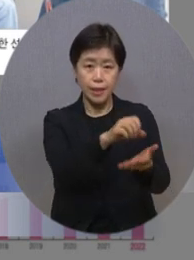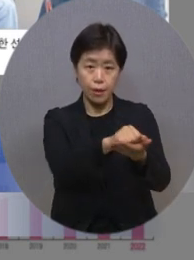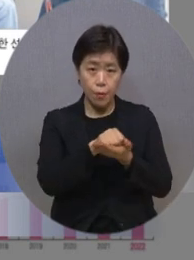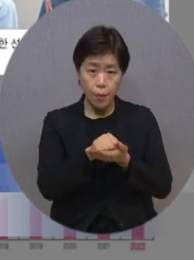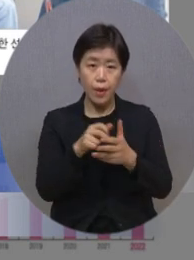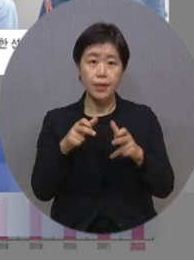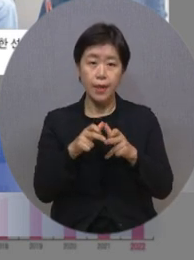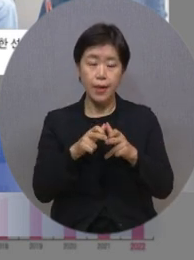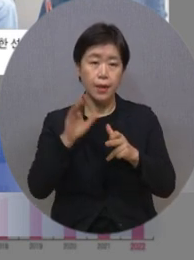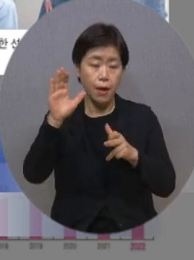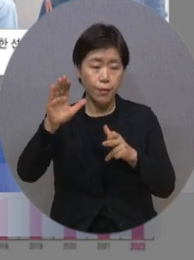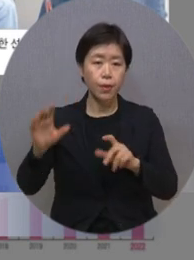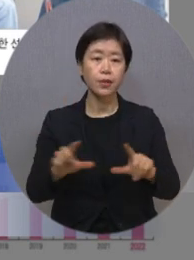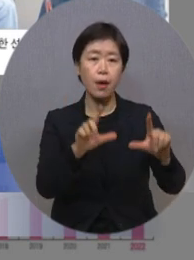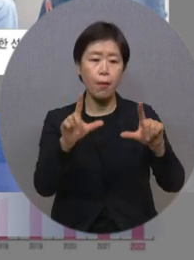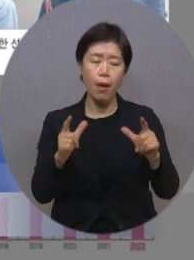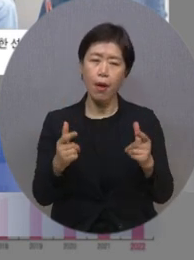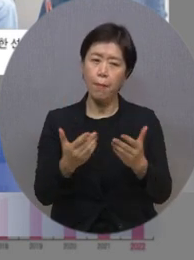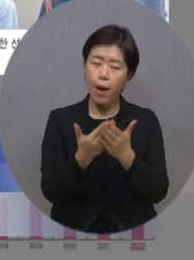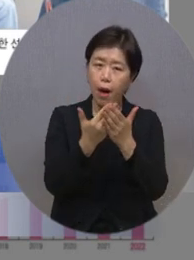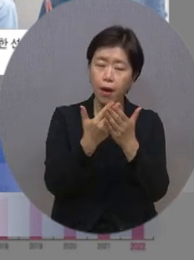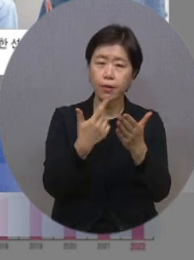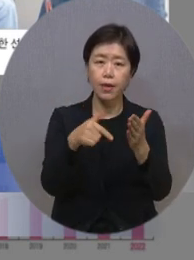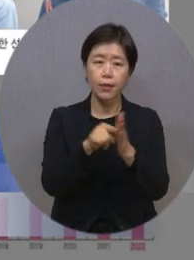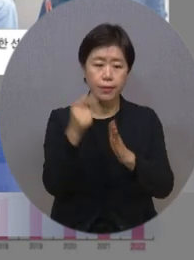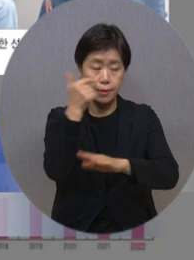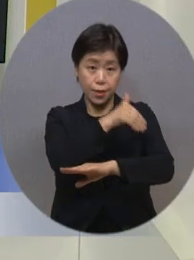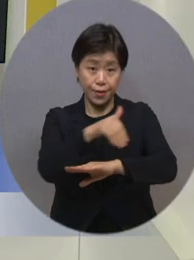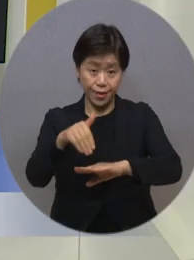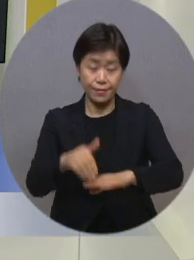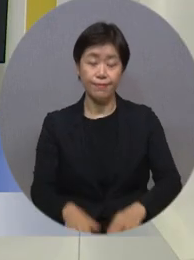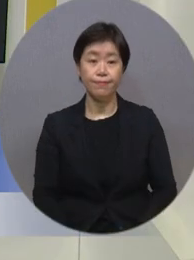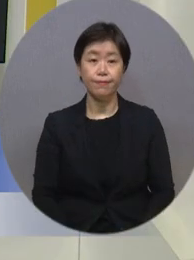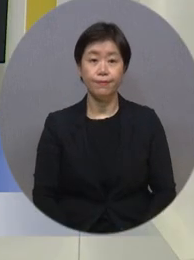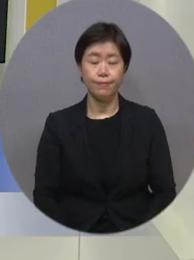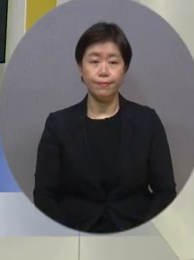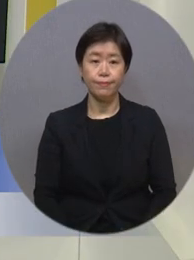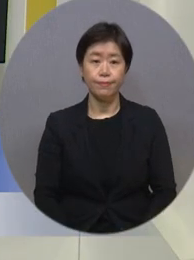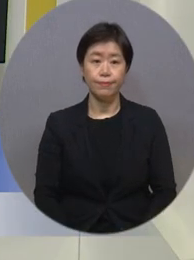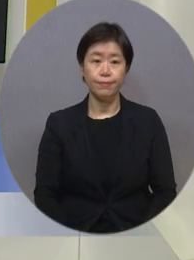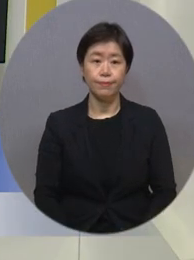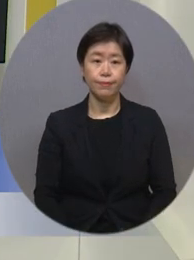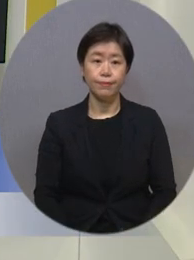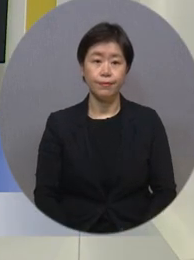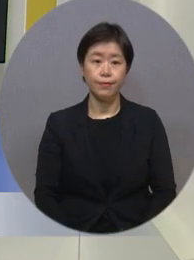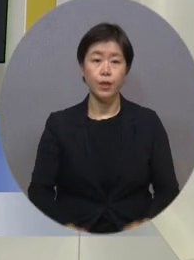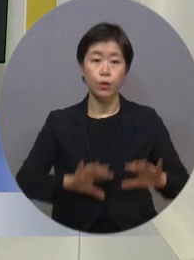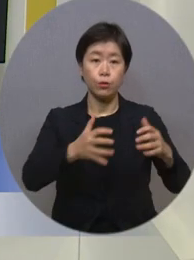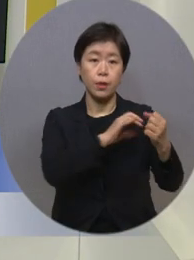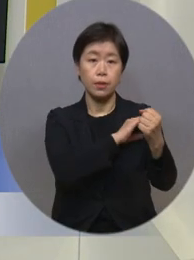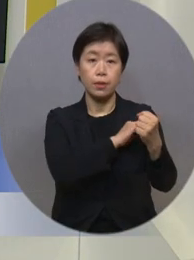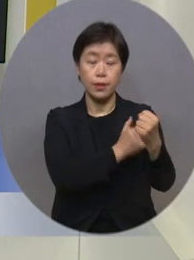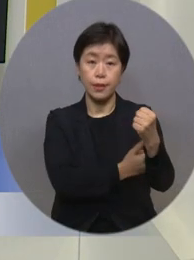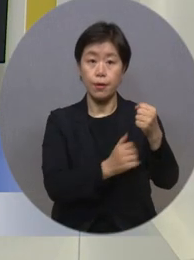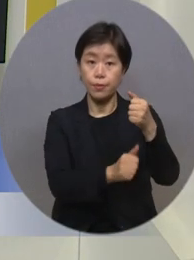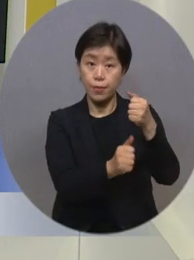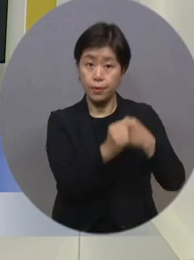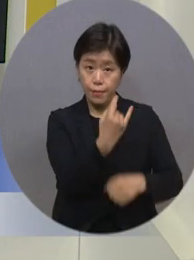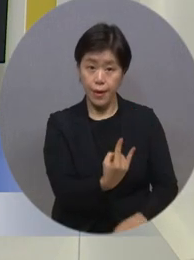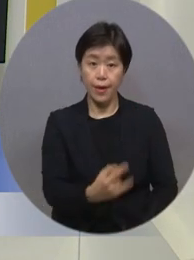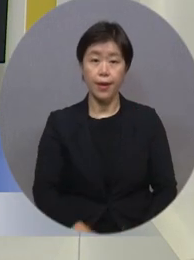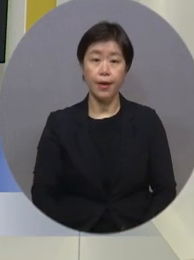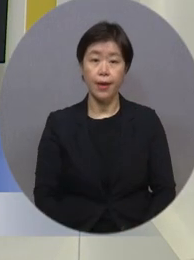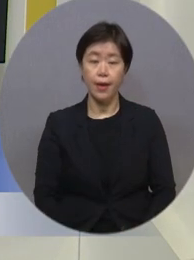활성화 정책을 계속해서 추진할 계획이라고 밝혔습니다 다음 뉴스입니다 국가인권위원회가